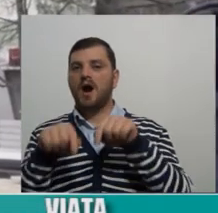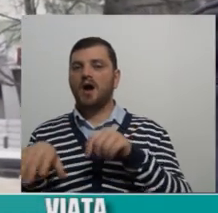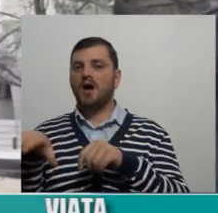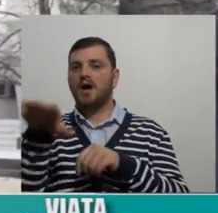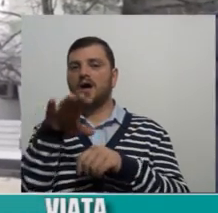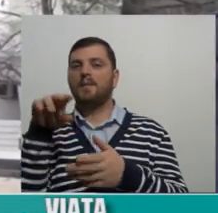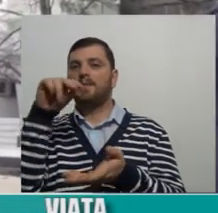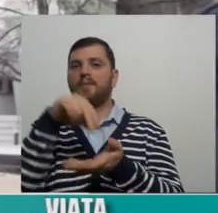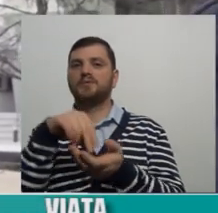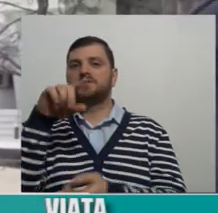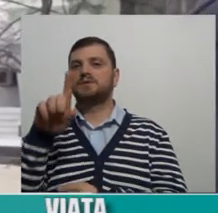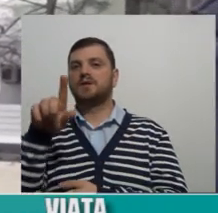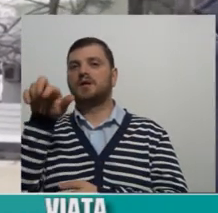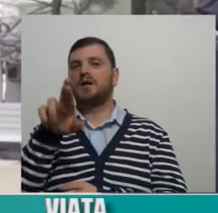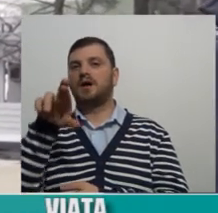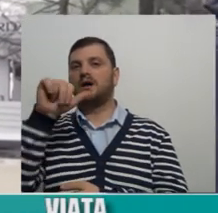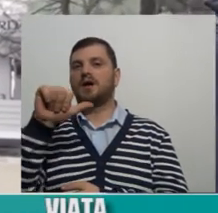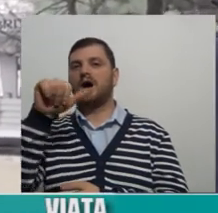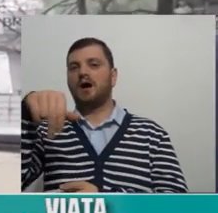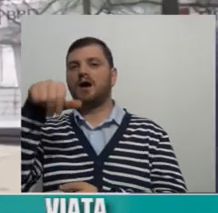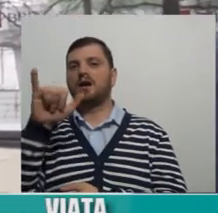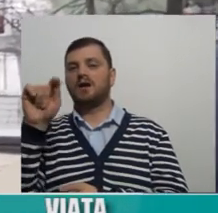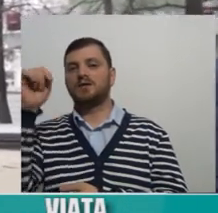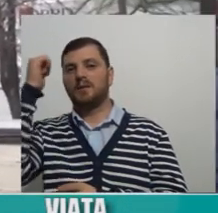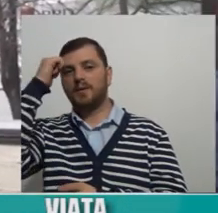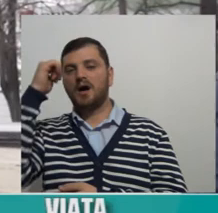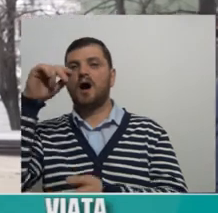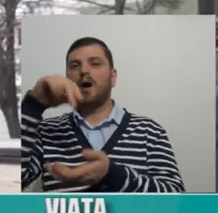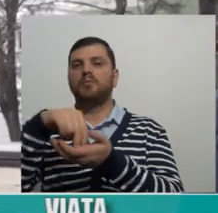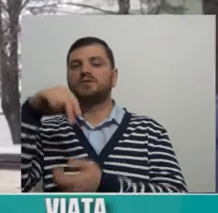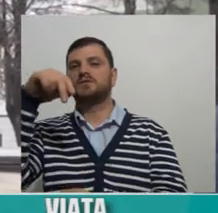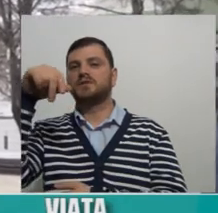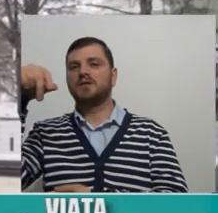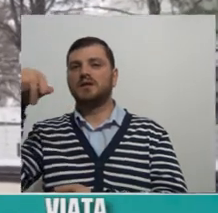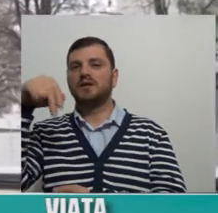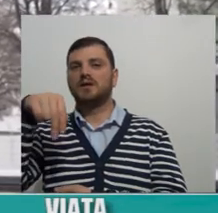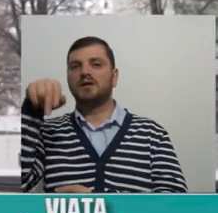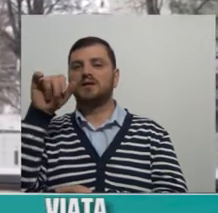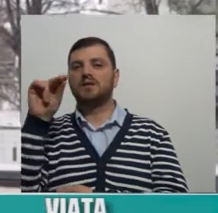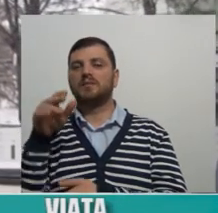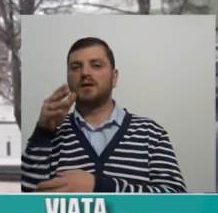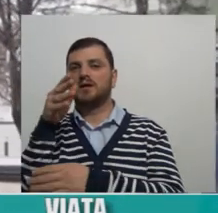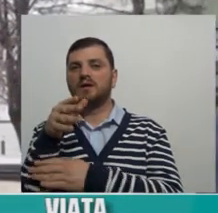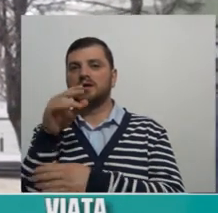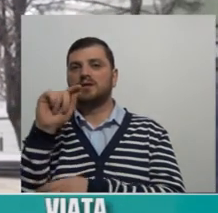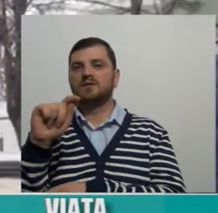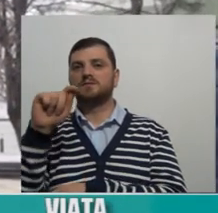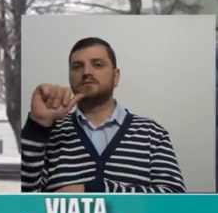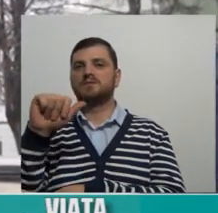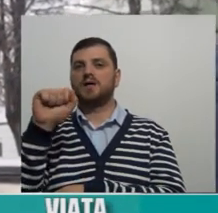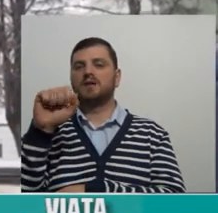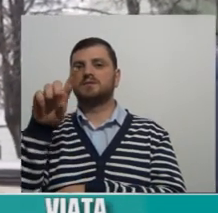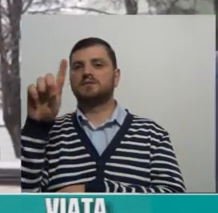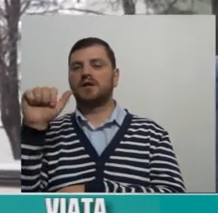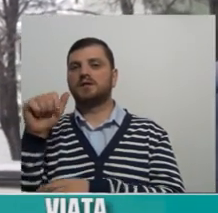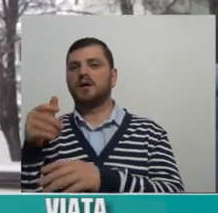zona asta, este pus granitul, numai că ei au pus un nisip care intră prin rostul ăsta, se tasează și